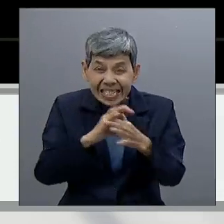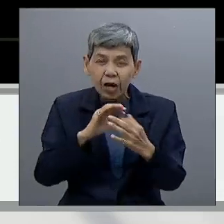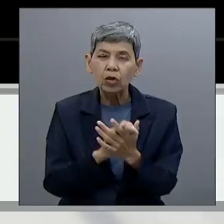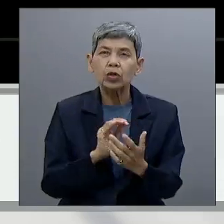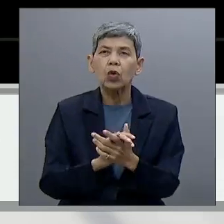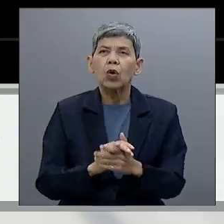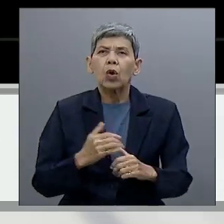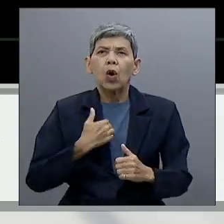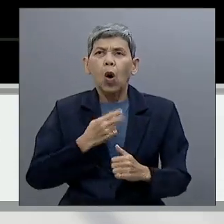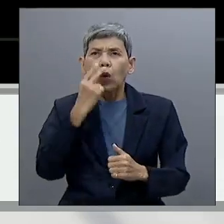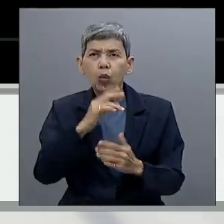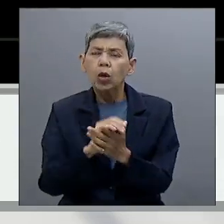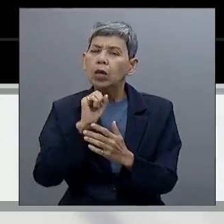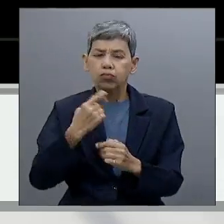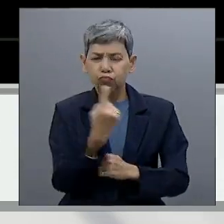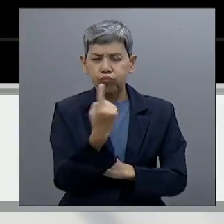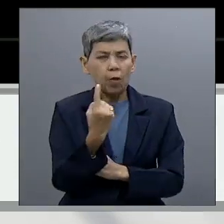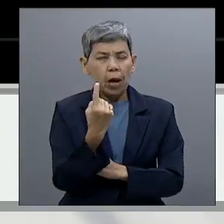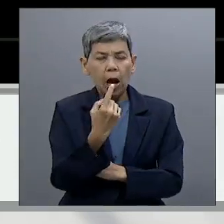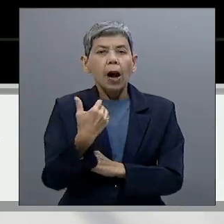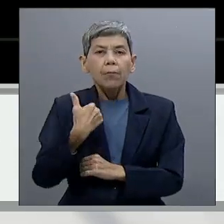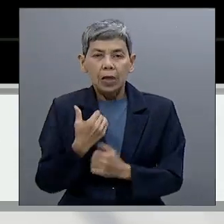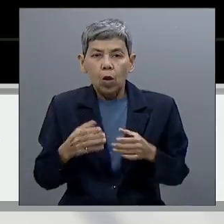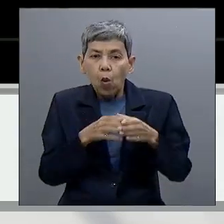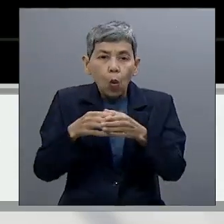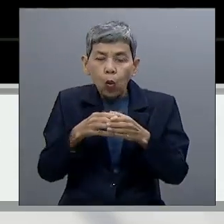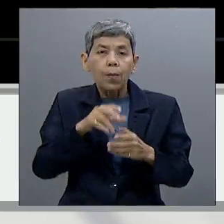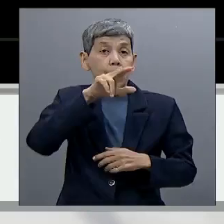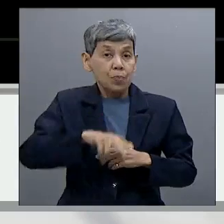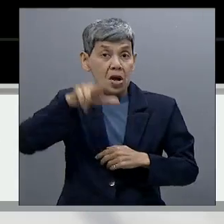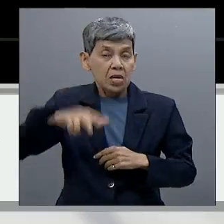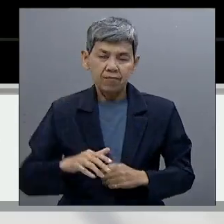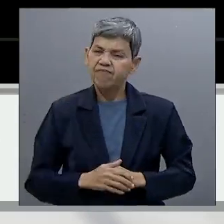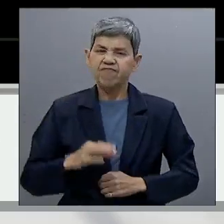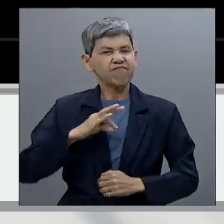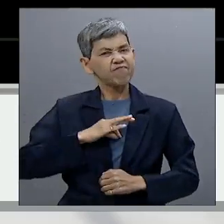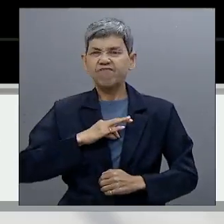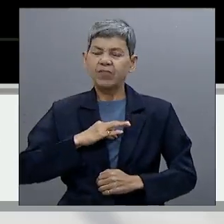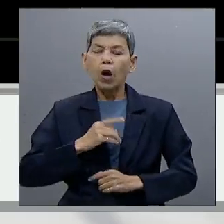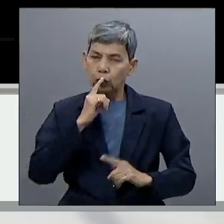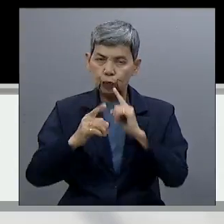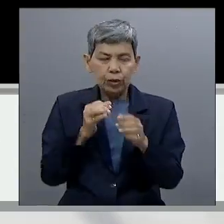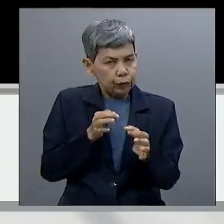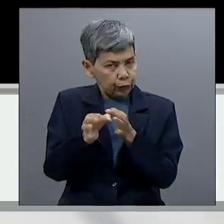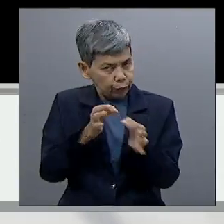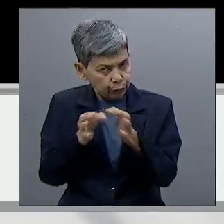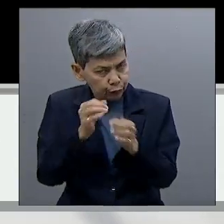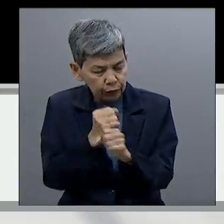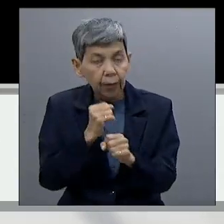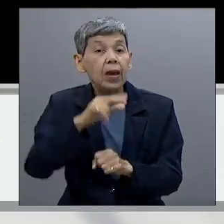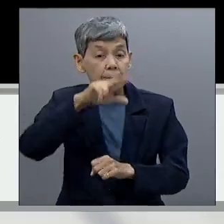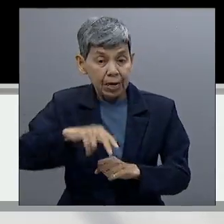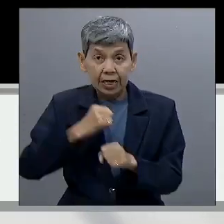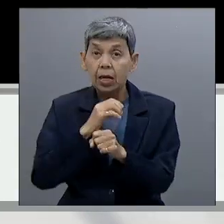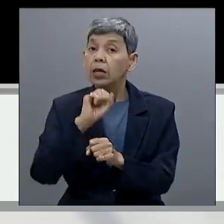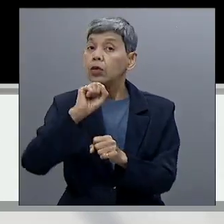One Family One Soft Power ทำให้สมาชิกของพรรคเพื่อไทยหลายคนเนี่ยเขามารีโพสต์นะคะแล้วก็ชี้แจงว่าเพื่อไทยใช้